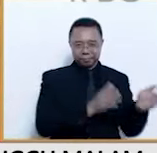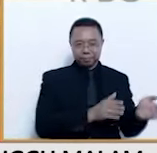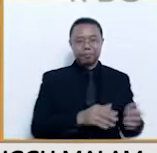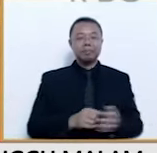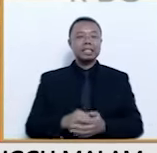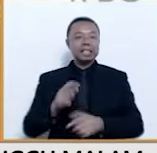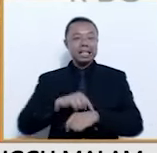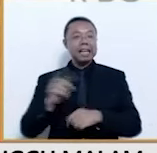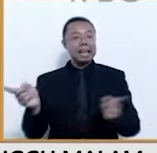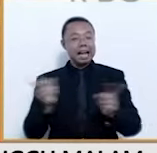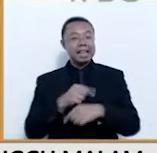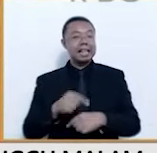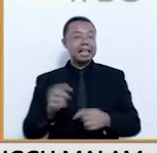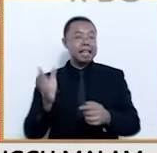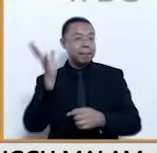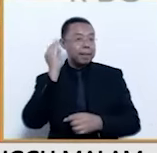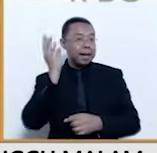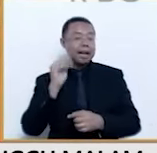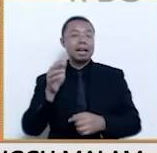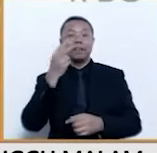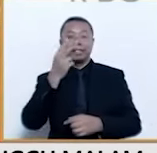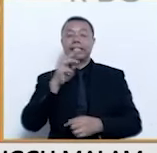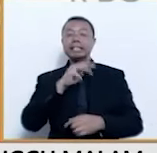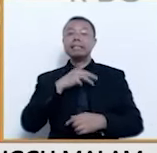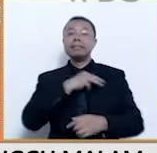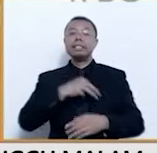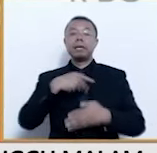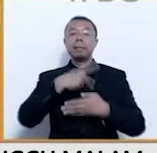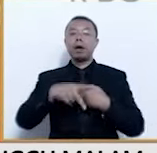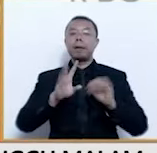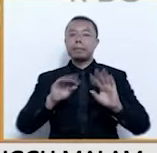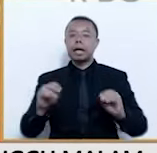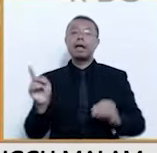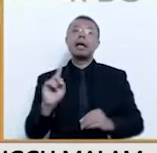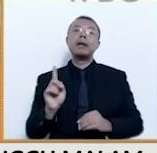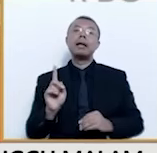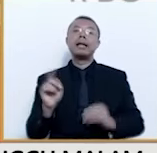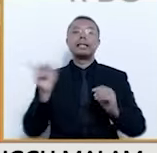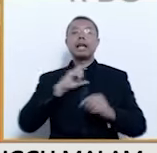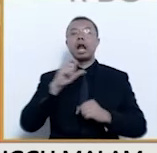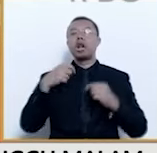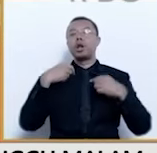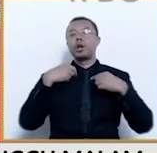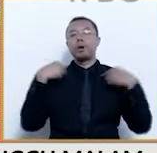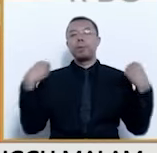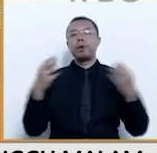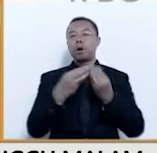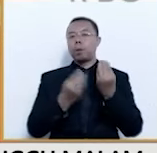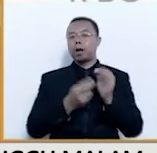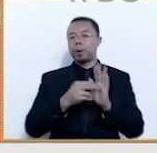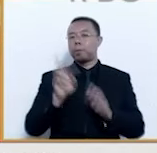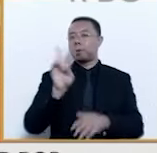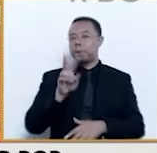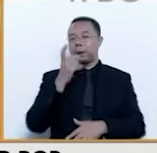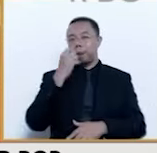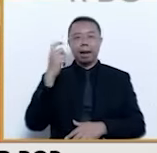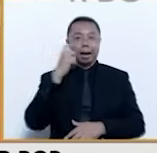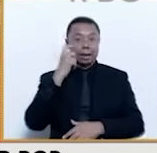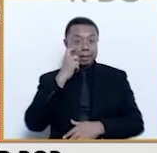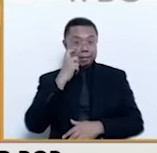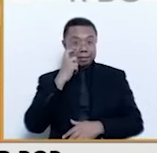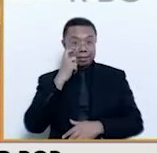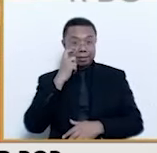dan berikutnya kita juga akan mendengarkan visi misi dan juga program kerja tentunya dari Pasangan calon nomor urut du Bapak komcenpol